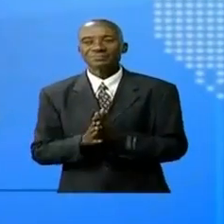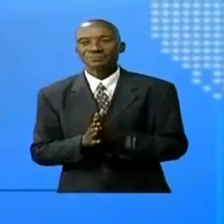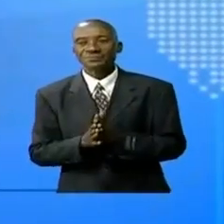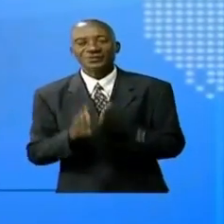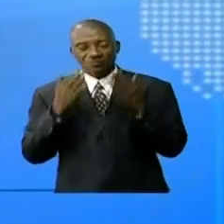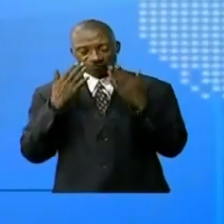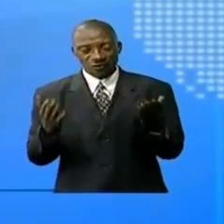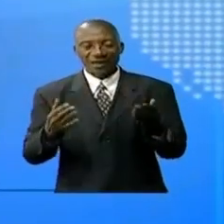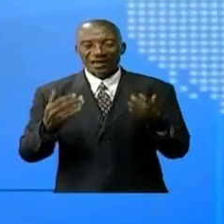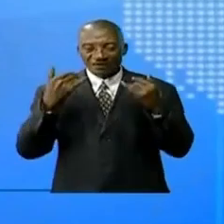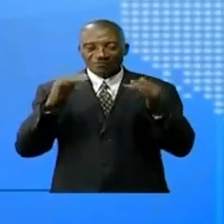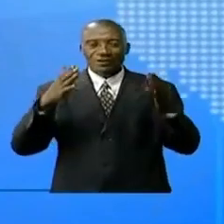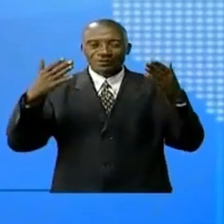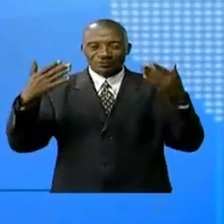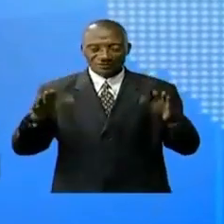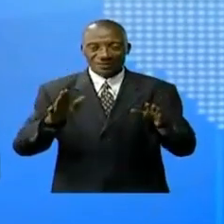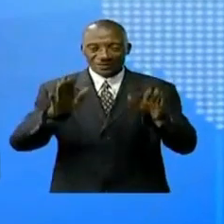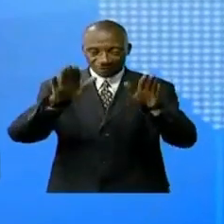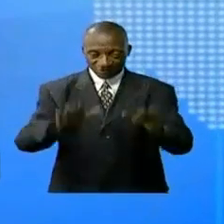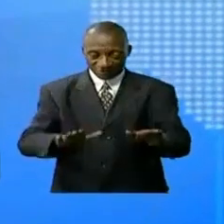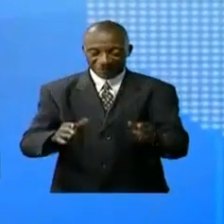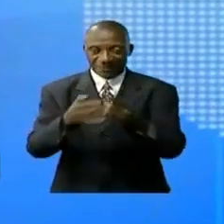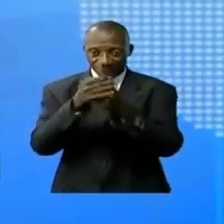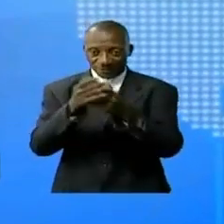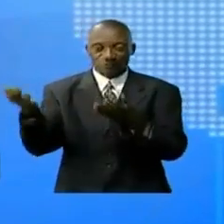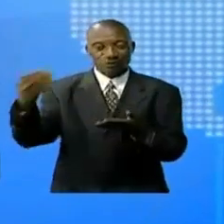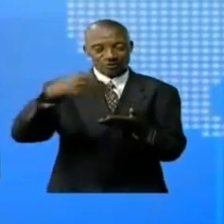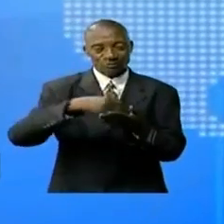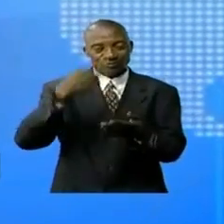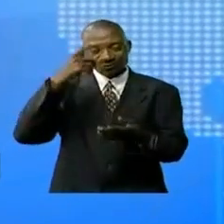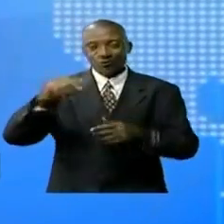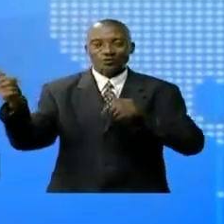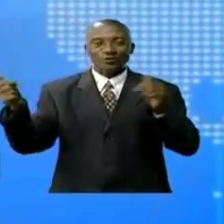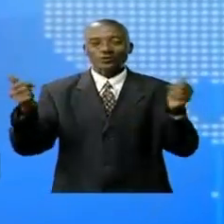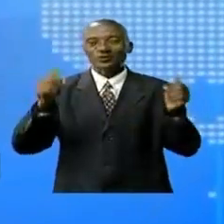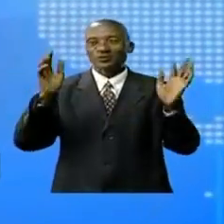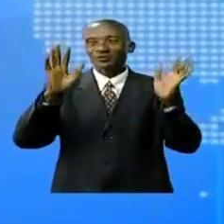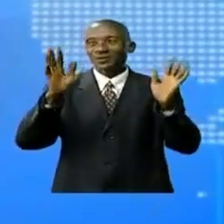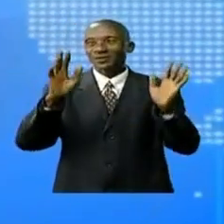de ce journal, merci de l'avoir suivi. Restez avec nous à 20h, Françoise Bellaboaki pour la suite de l'actualité.